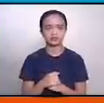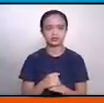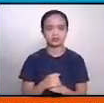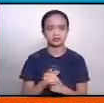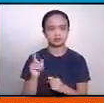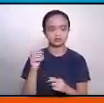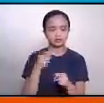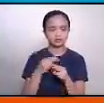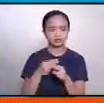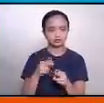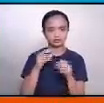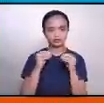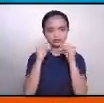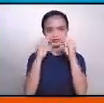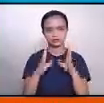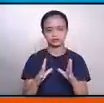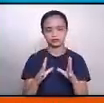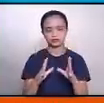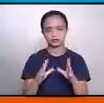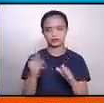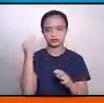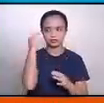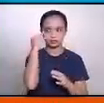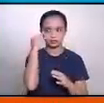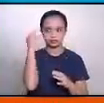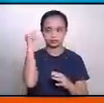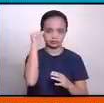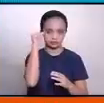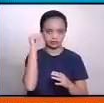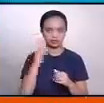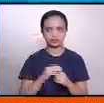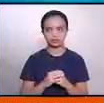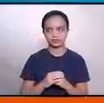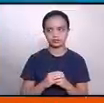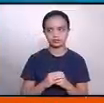Ang pangalan po ni Professor ay si Marlo Alvarez.